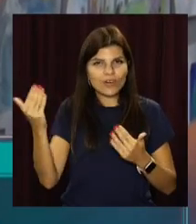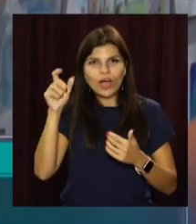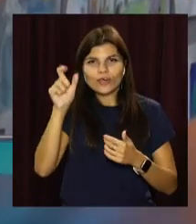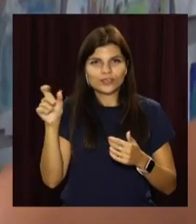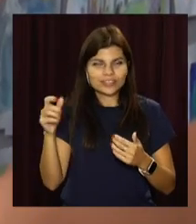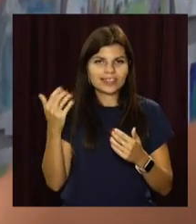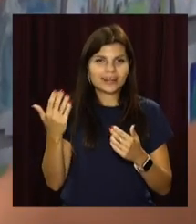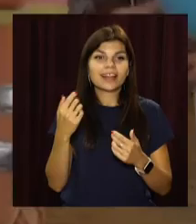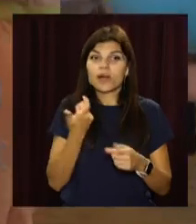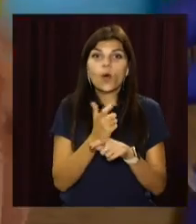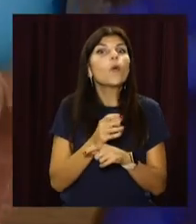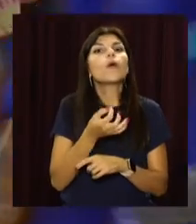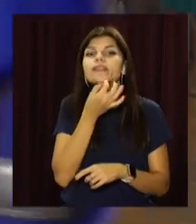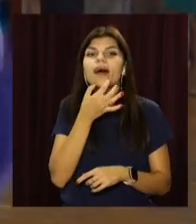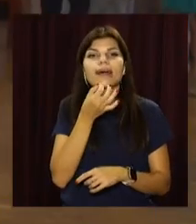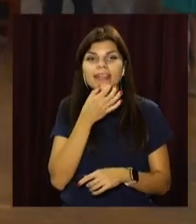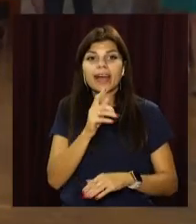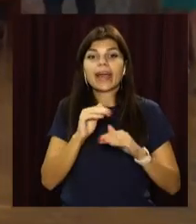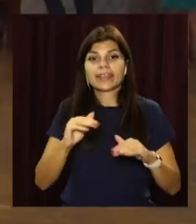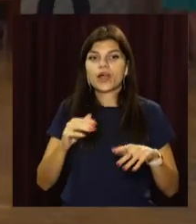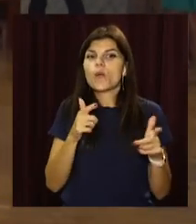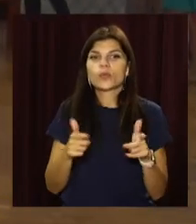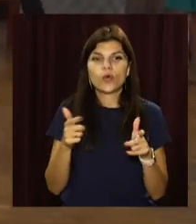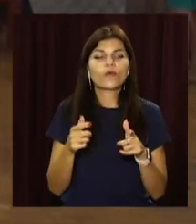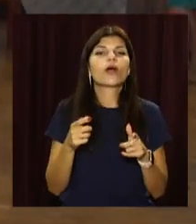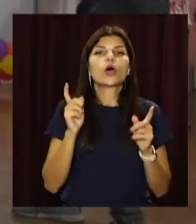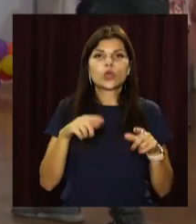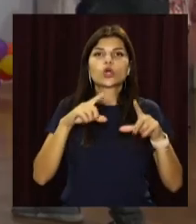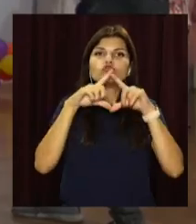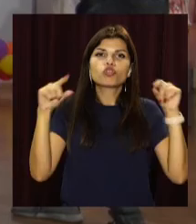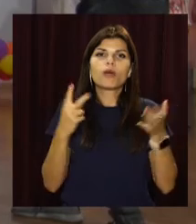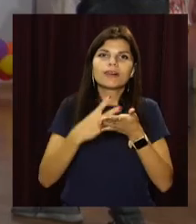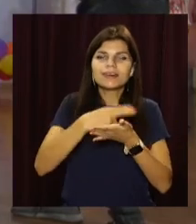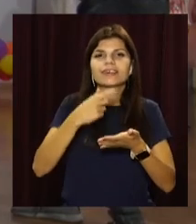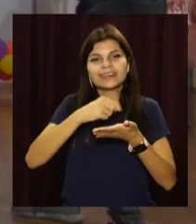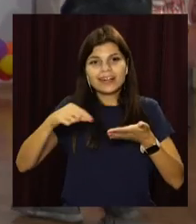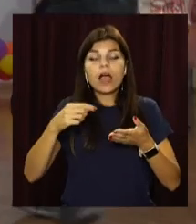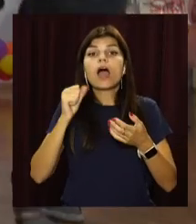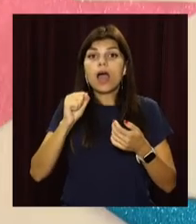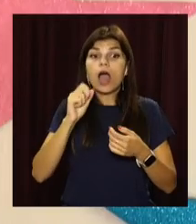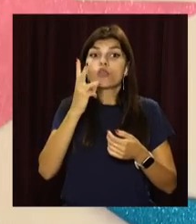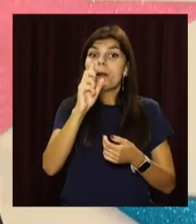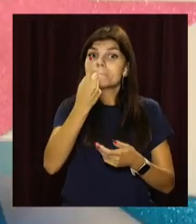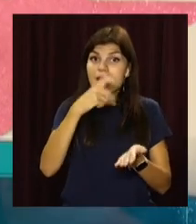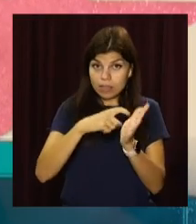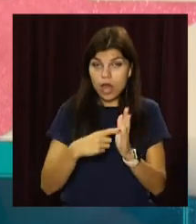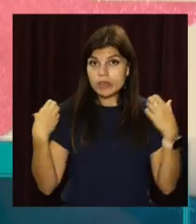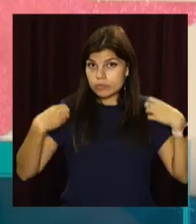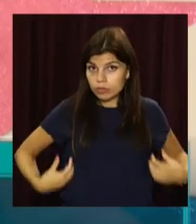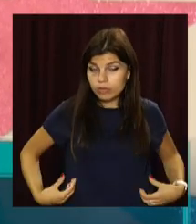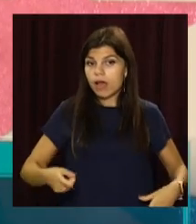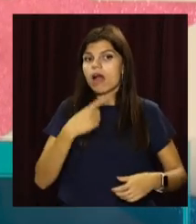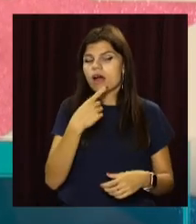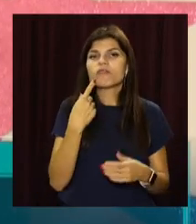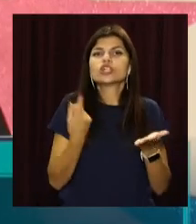Мені подобається мероприятие. Окрім розваг, для дітей приготували шкільне приладдя, а першачкам – ще рюкзаки. Це тетрадки,